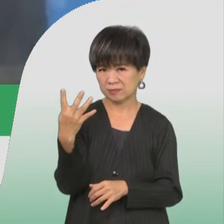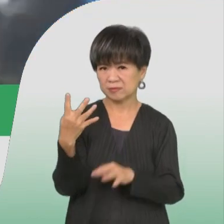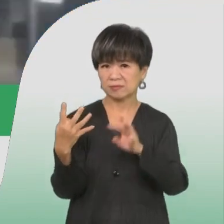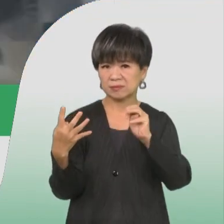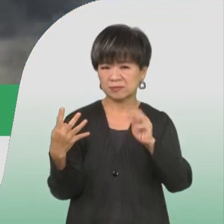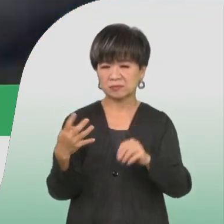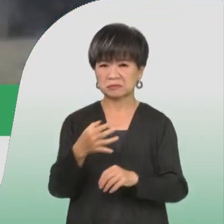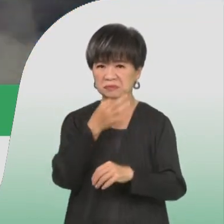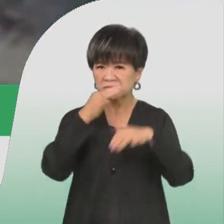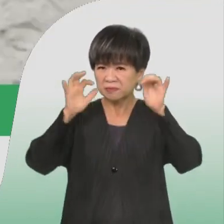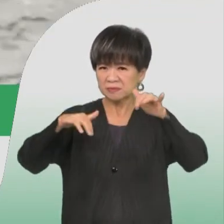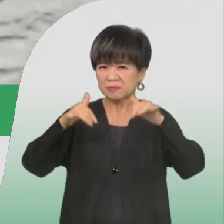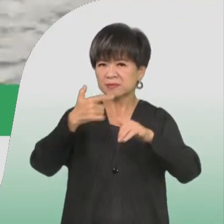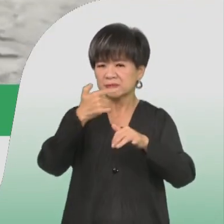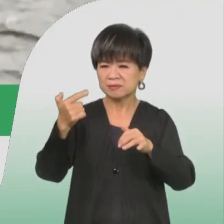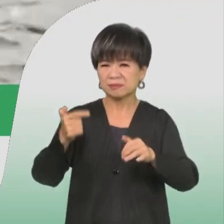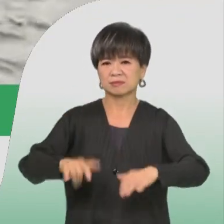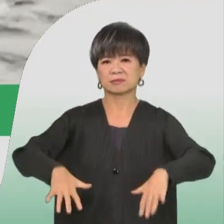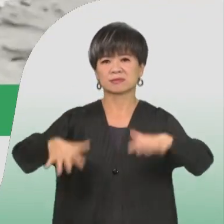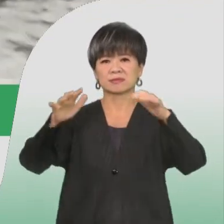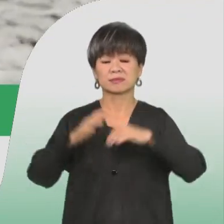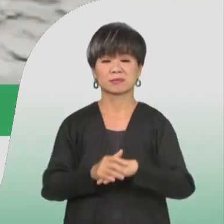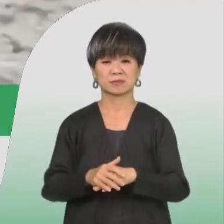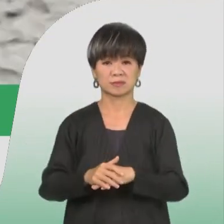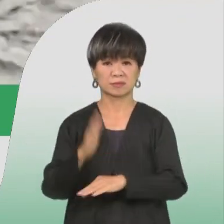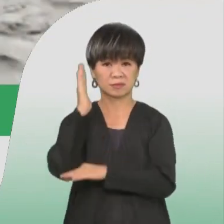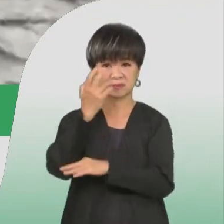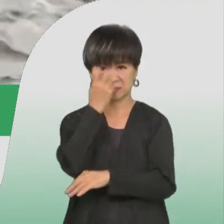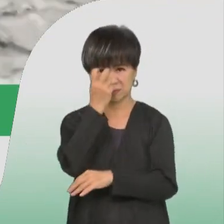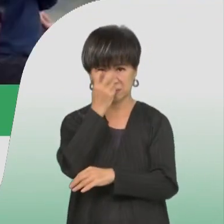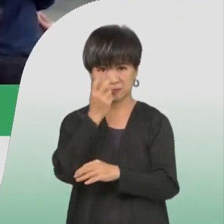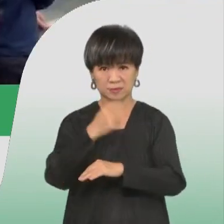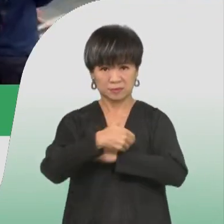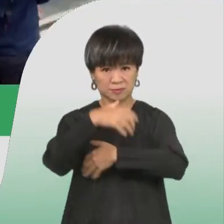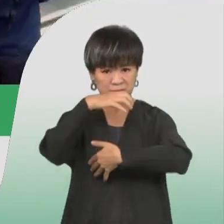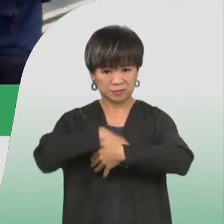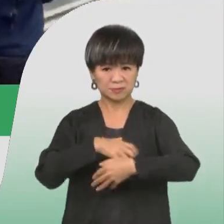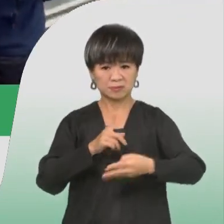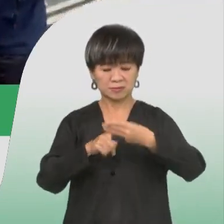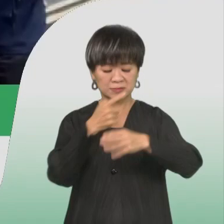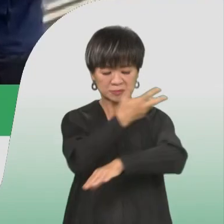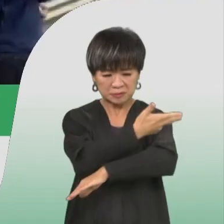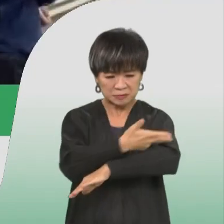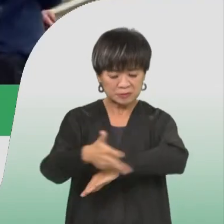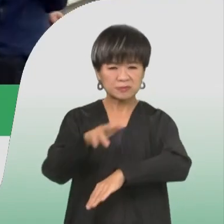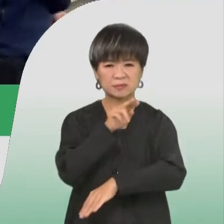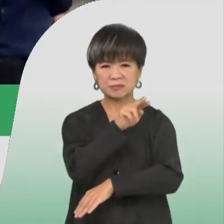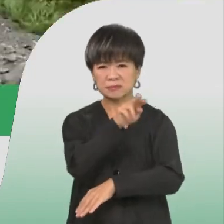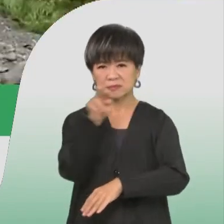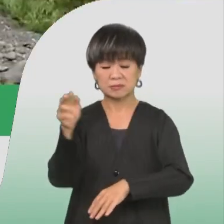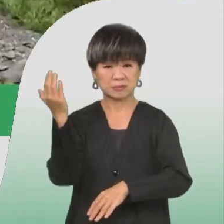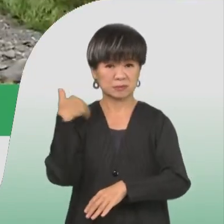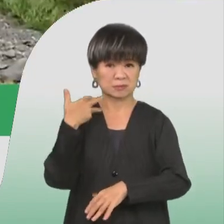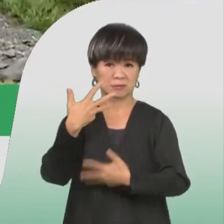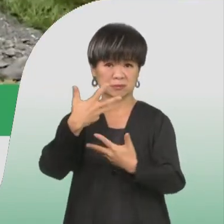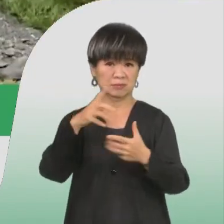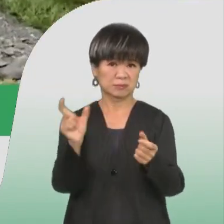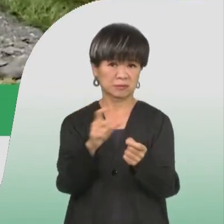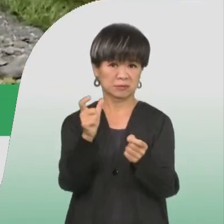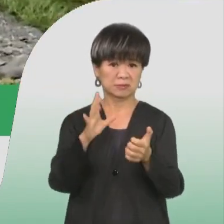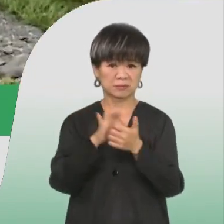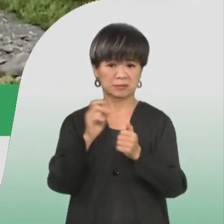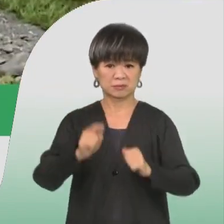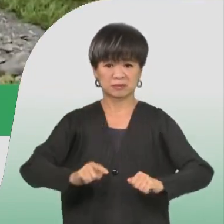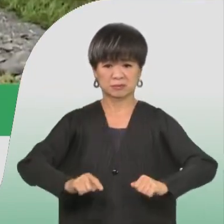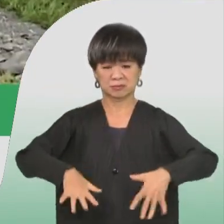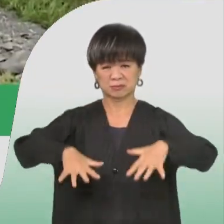见河台已带来灾情。因政府也加强监控，印度的大家主要的河坝，尤其是八八风灾的时节，是因为河坝水